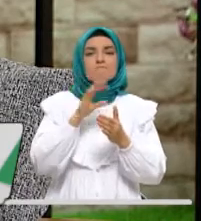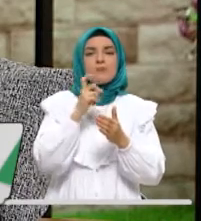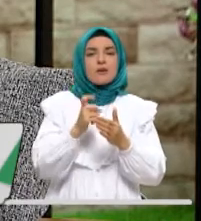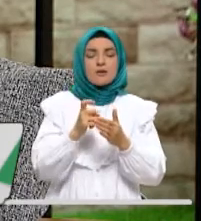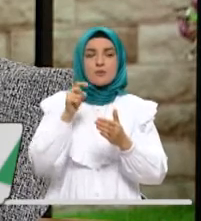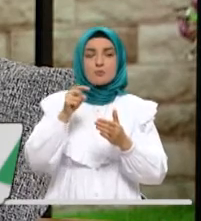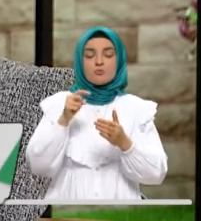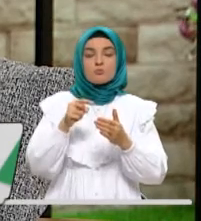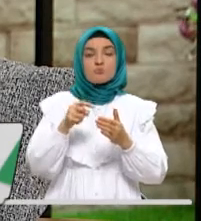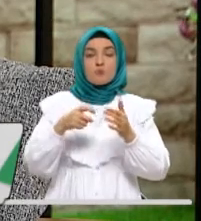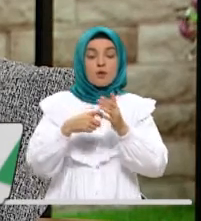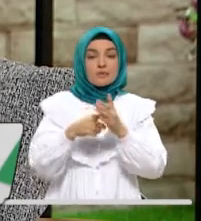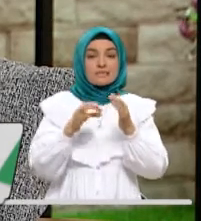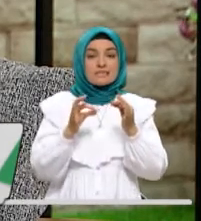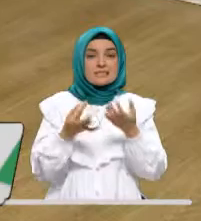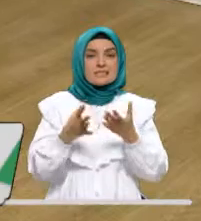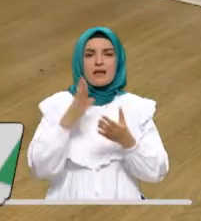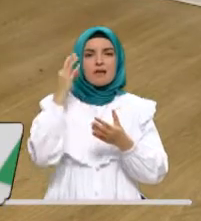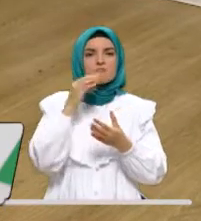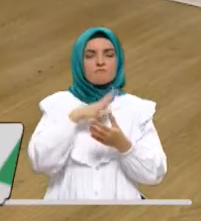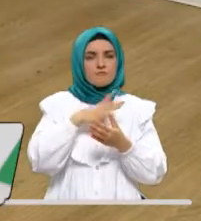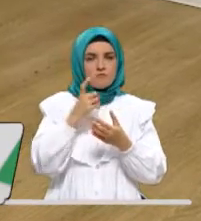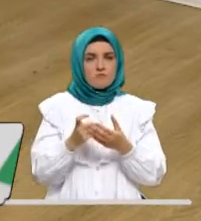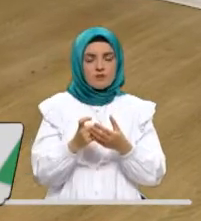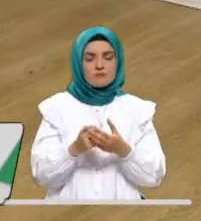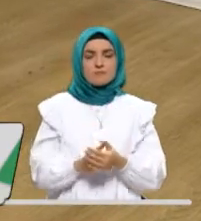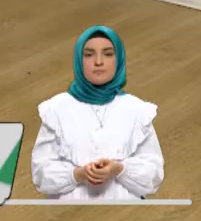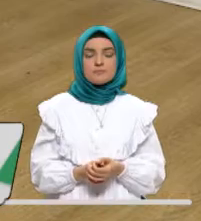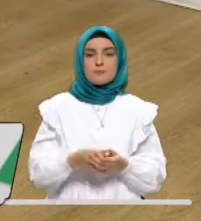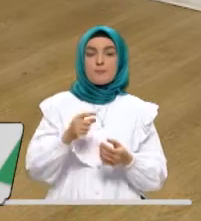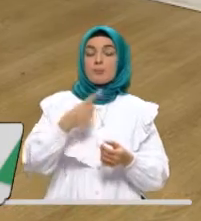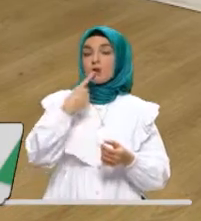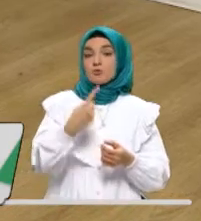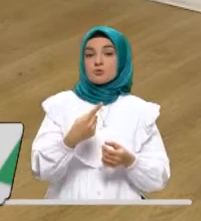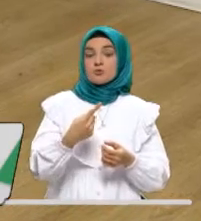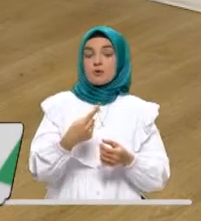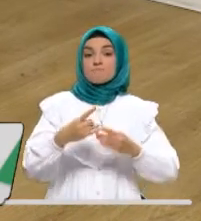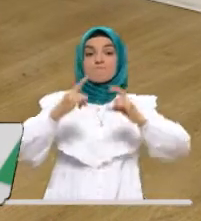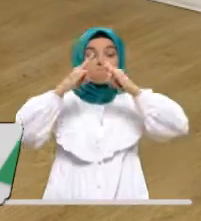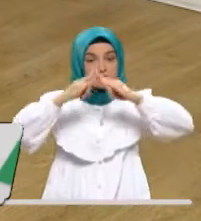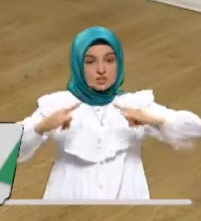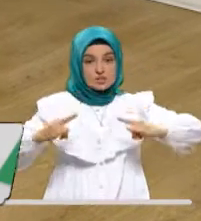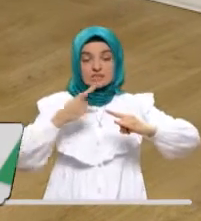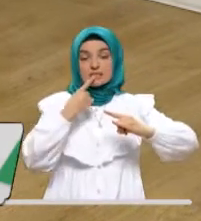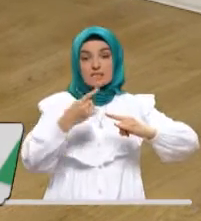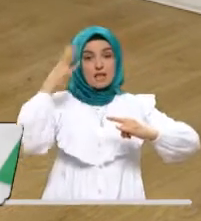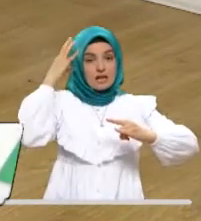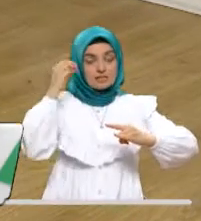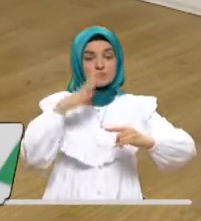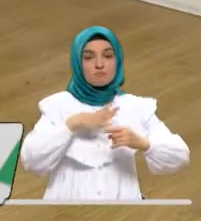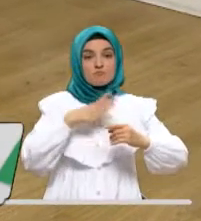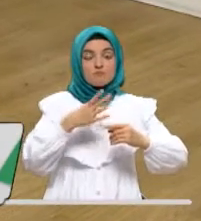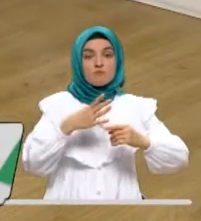bu bir lakaptır. Elkap takmışlar. Öyle anılıyor, öyle kaldı. Öyle anılıyor. Çadır neden? Çünkü bey